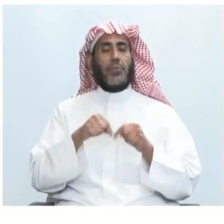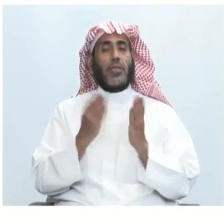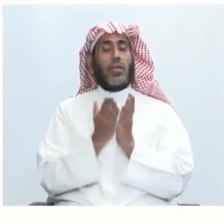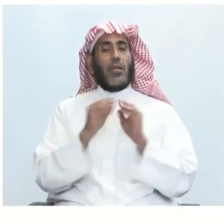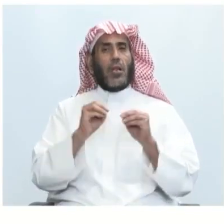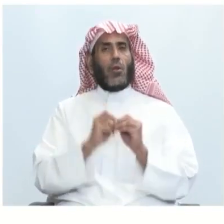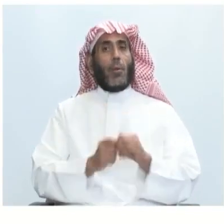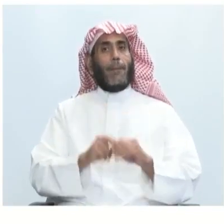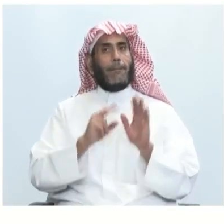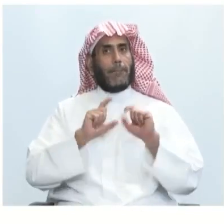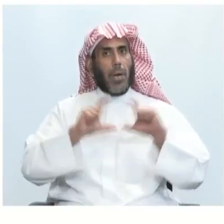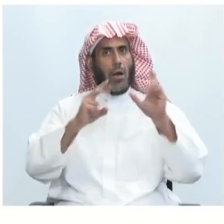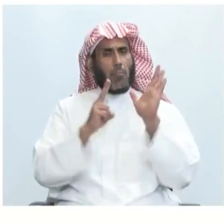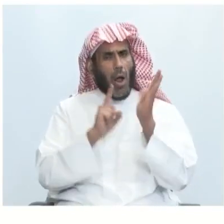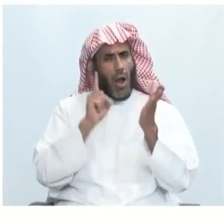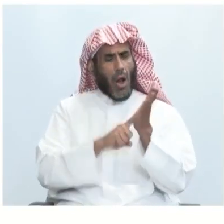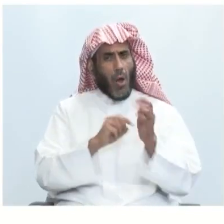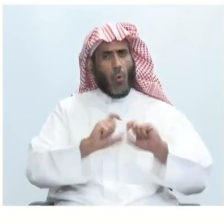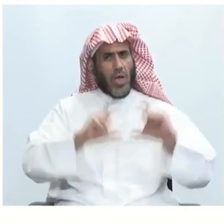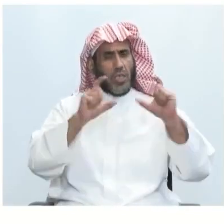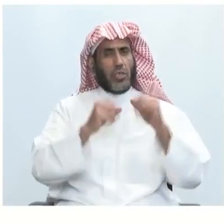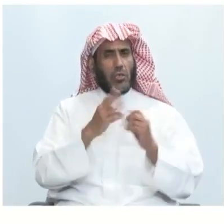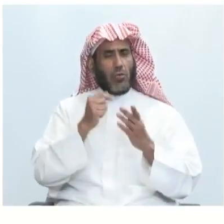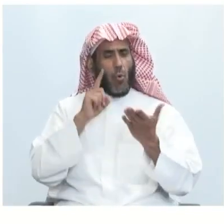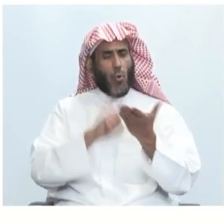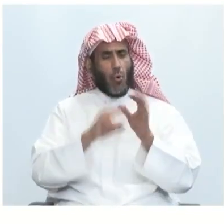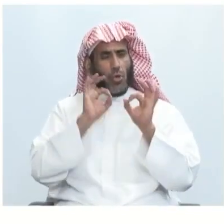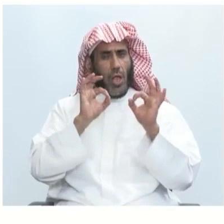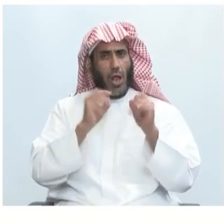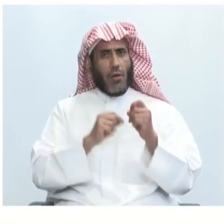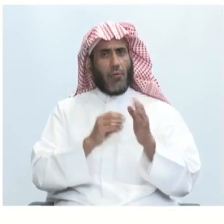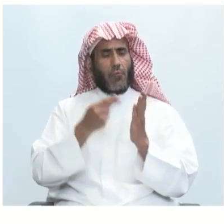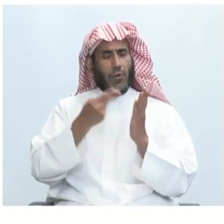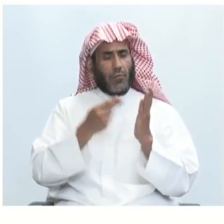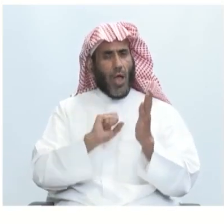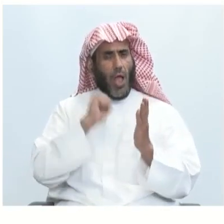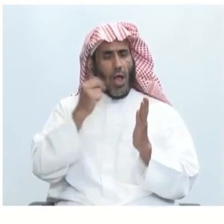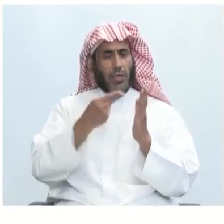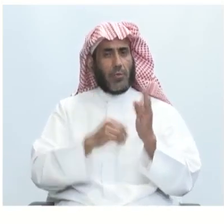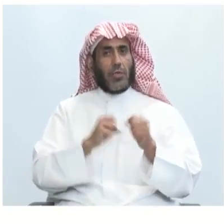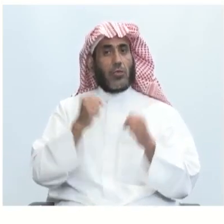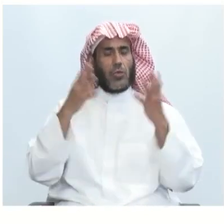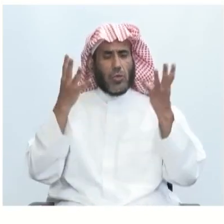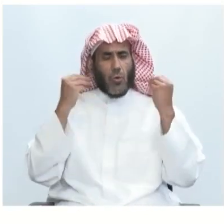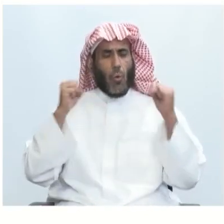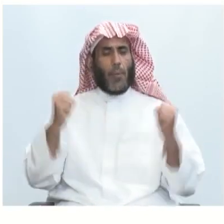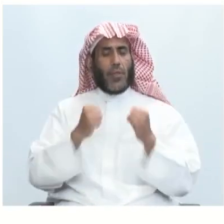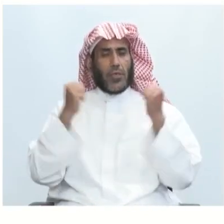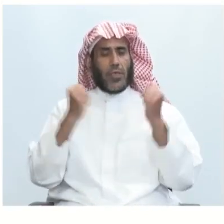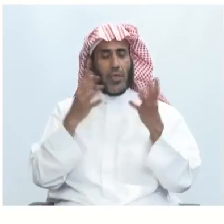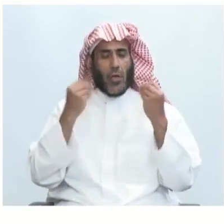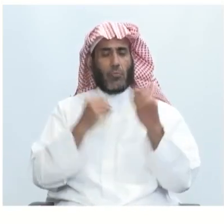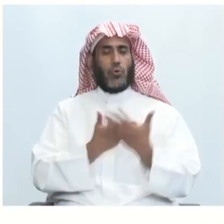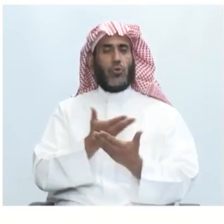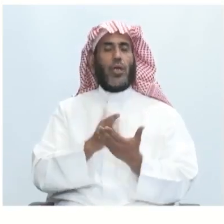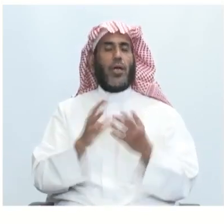البرهنه والاستدلال البرهنه والاستدلال في الكفايه الكتابيه البرهنه والاستدلال العلمي ونشاطات بعض نشاطات التعلم وشاركني